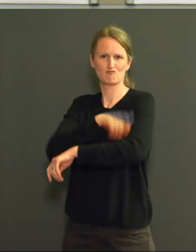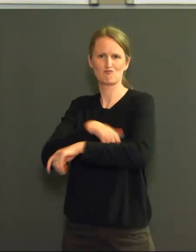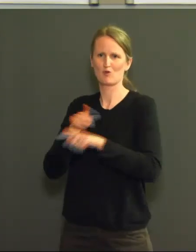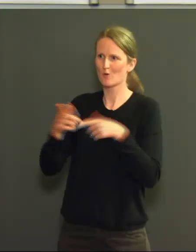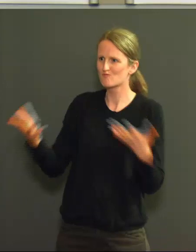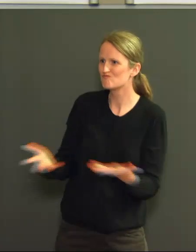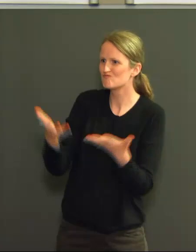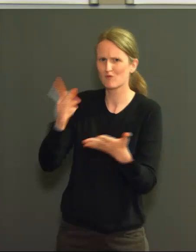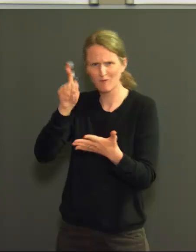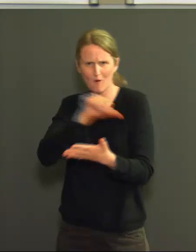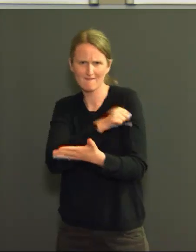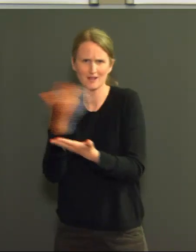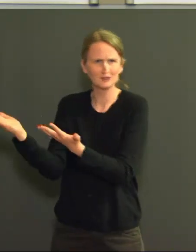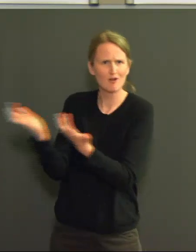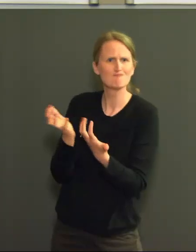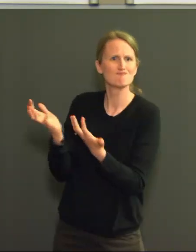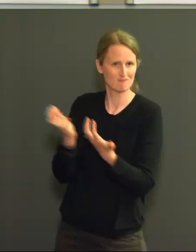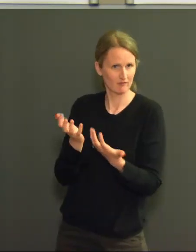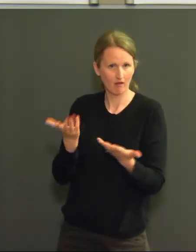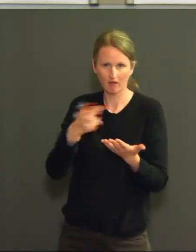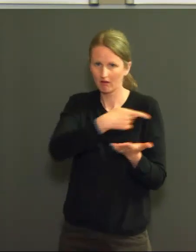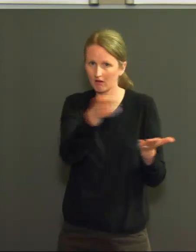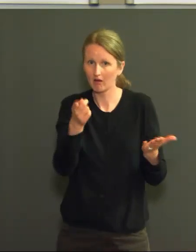manches et se font vacciner.